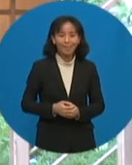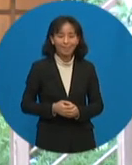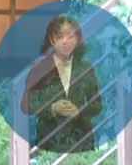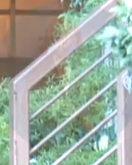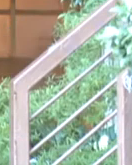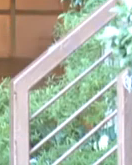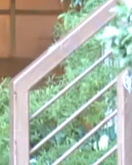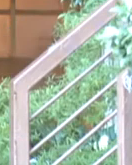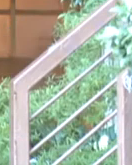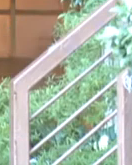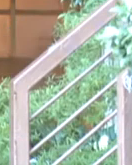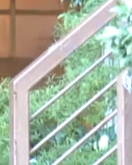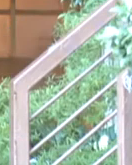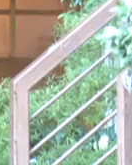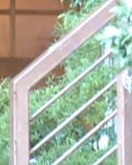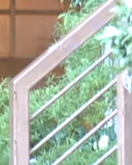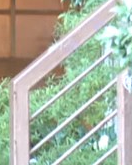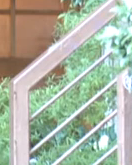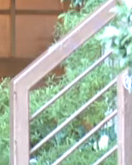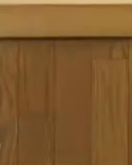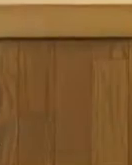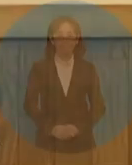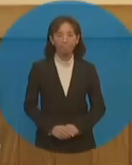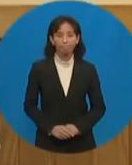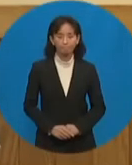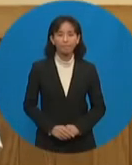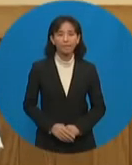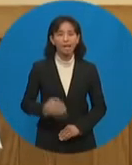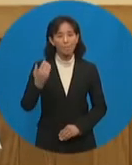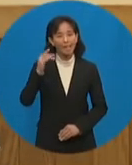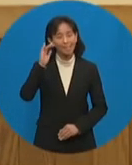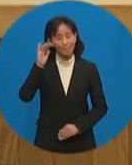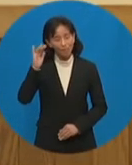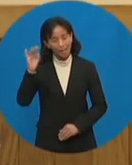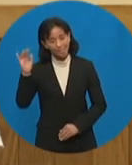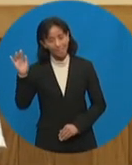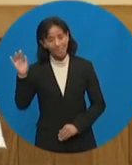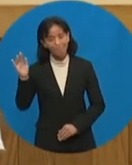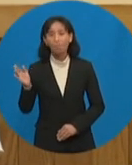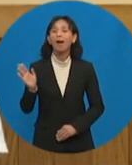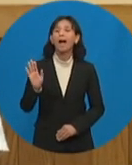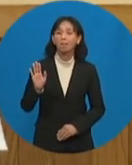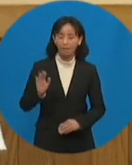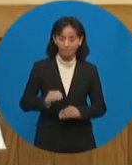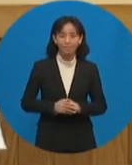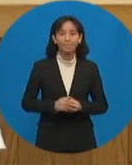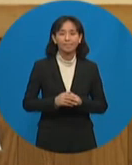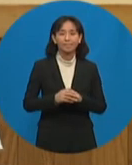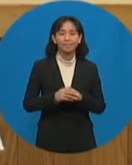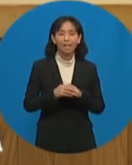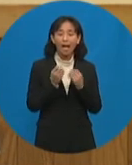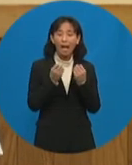さんからお店の PR です。 昔ながらのシンプルなもんじゃや、他にはないトッピングを